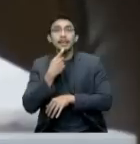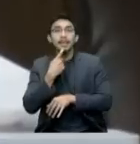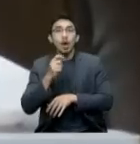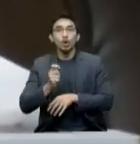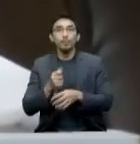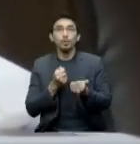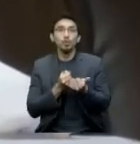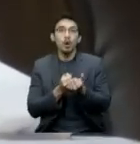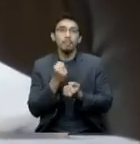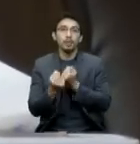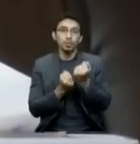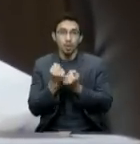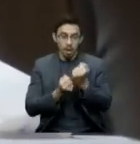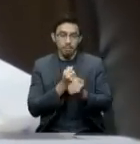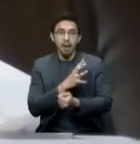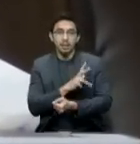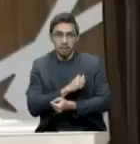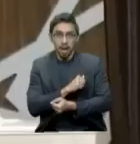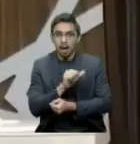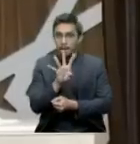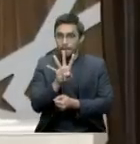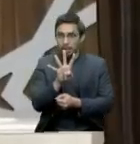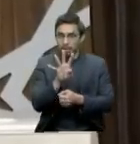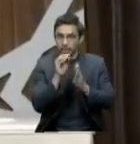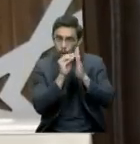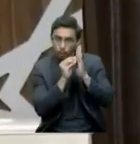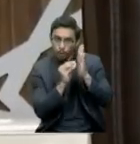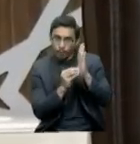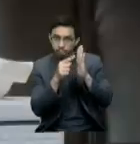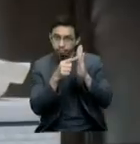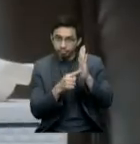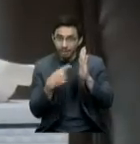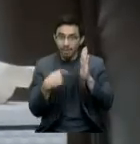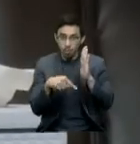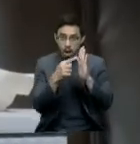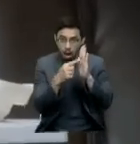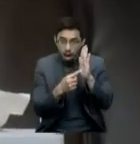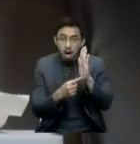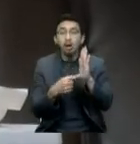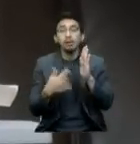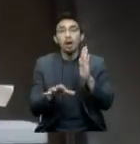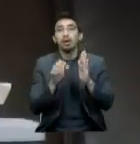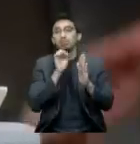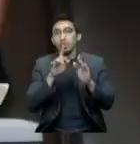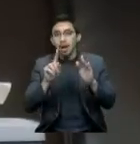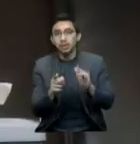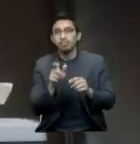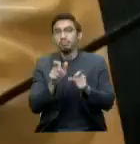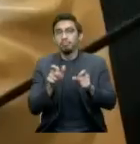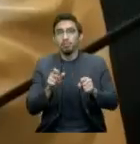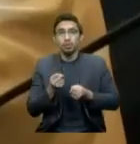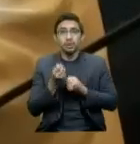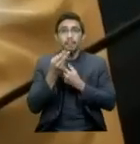dukungan terhadap perjuangan Palestina ada empat poin disampaikan dalam fatwa tersebut di antaranya mewajibkan umat Islam di